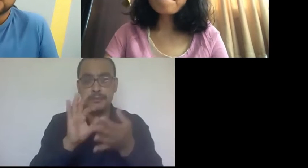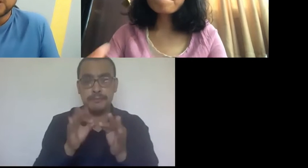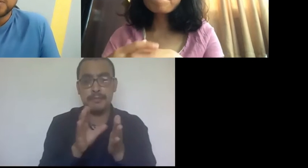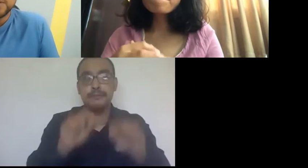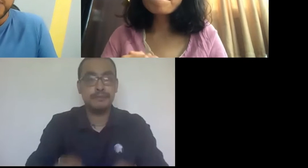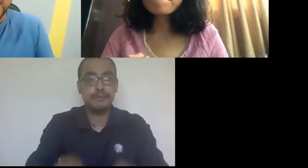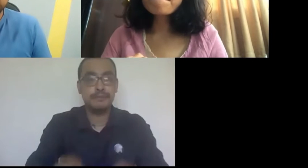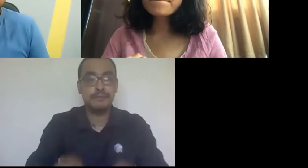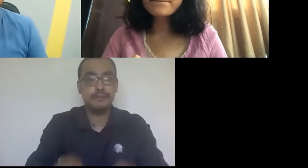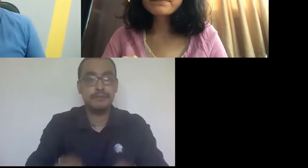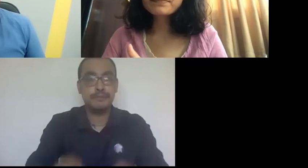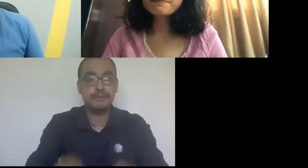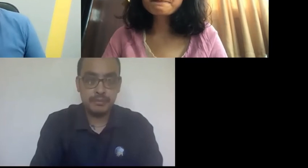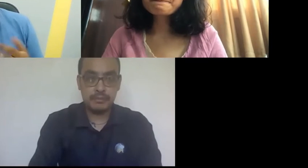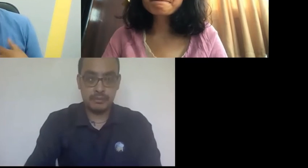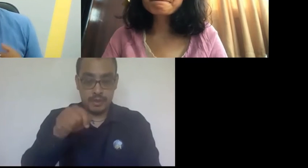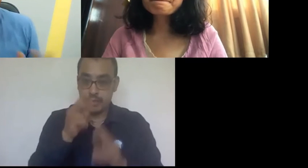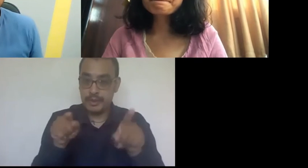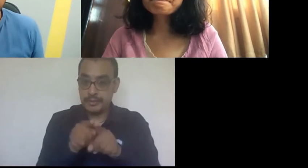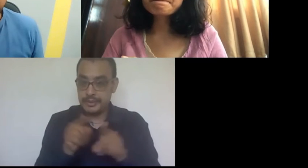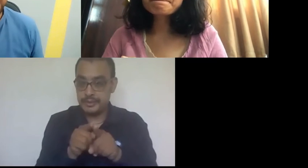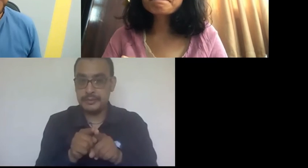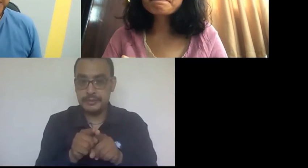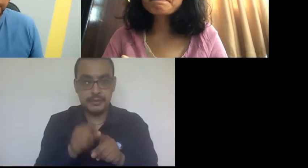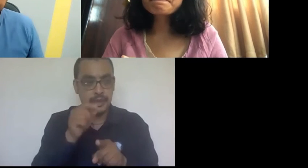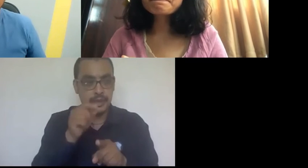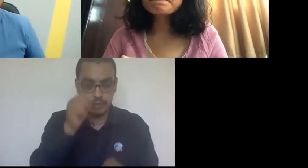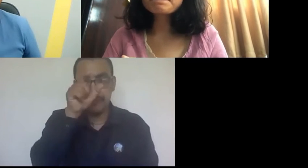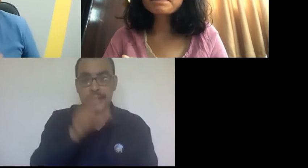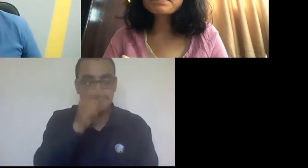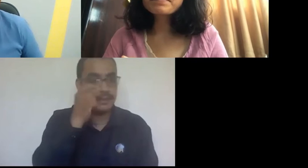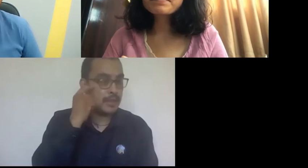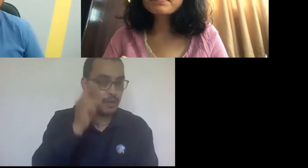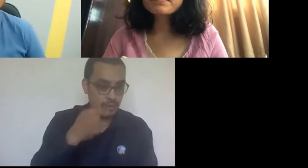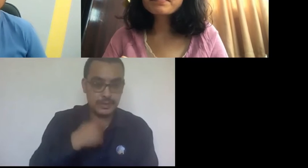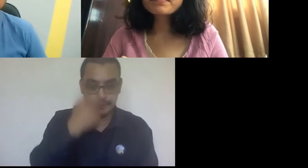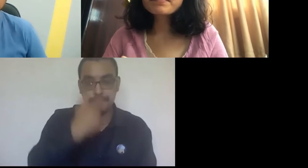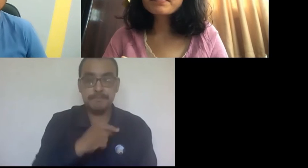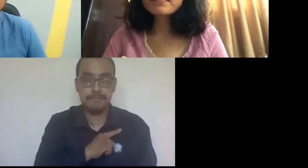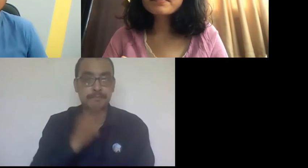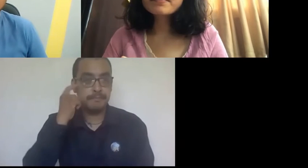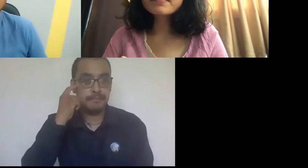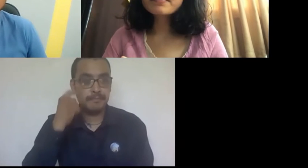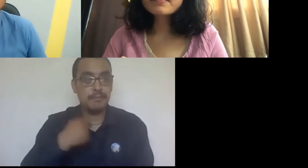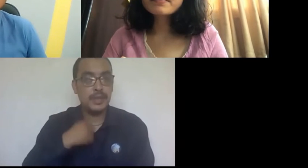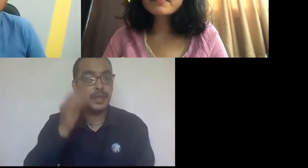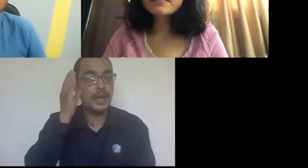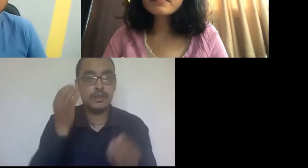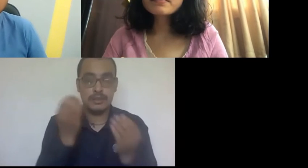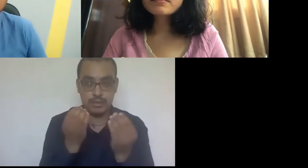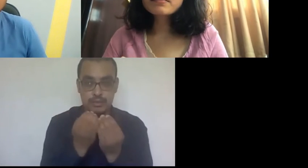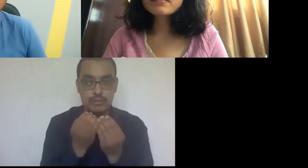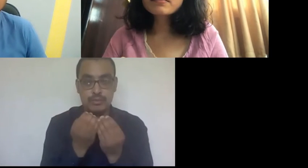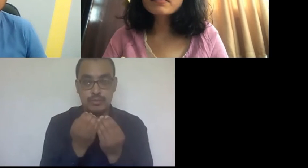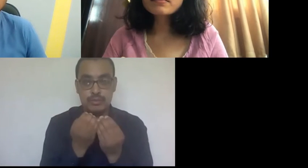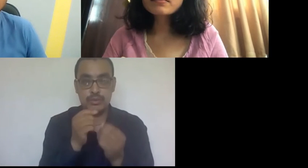त अहिले मैले भन्न लागेको कुरा चाहिँ व्यक्तिगत नितान्त मेरो व्यक्तिगत धारणा हो होइन, तर पनि म एउटा मैले याद गरेको चिज चाहिँ मैले टिकटकै